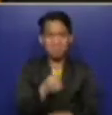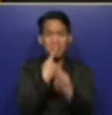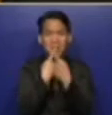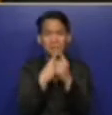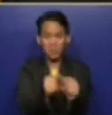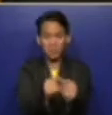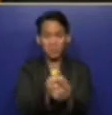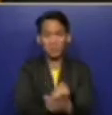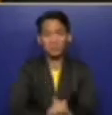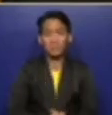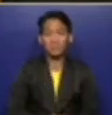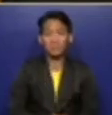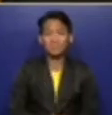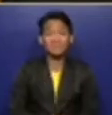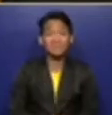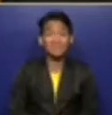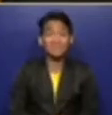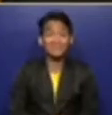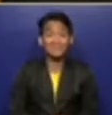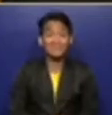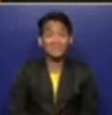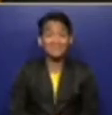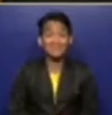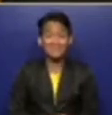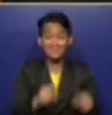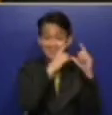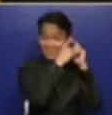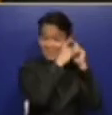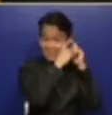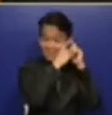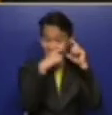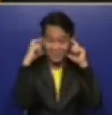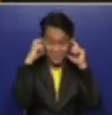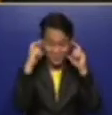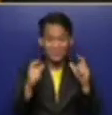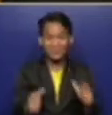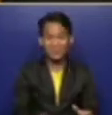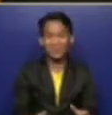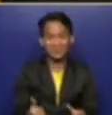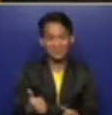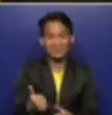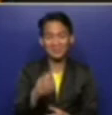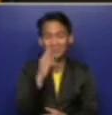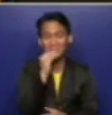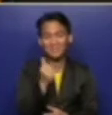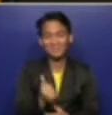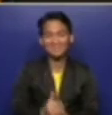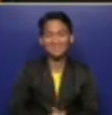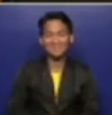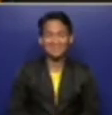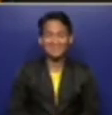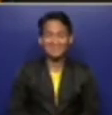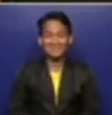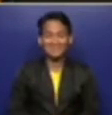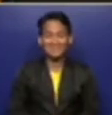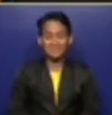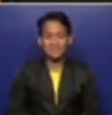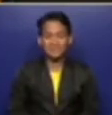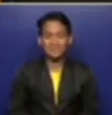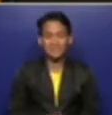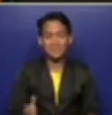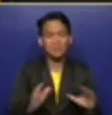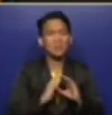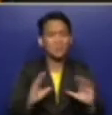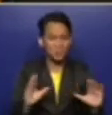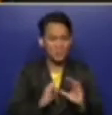จะถอดหน้ากากอนามัยก็ได้นะครับเพราะว่า ถอดแล้วครับถอด อนุญาตให้ถอดได้ครับ ครับก็ก่อนอื่นต้องขอบคุณท่านสมาชิ